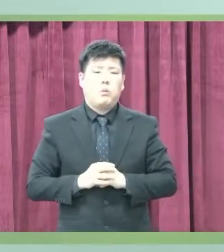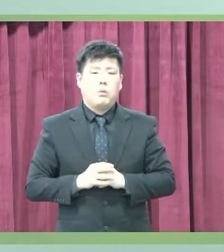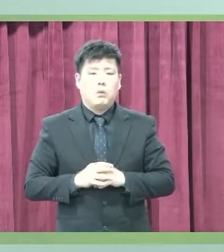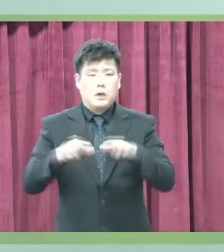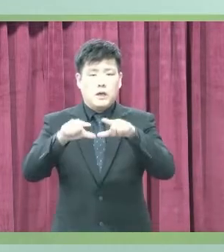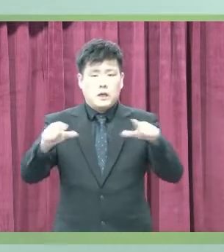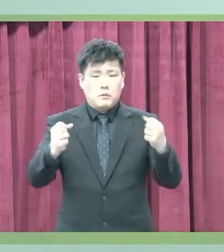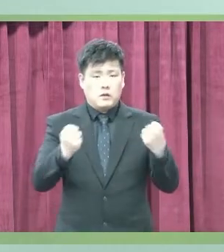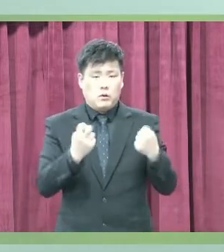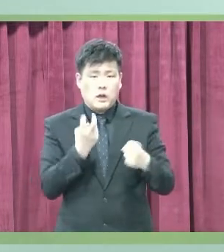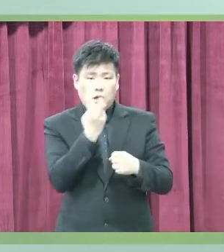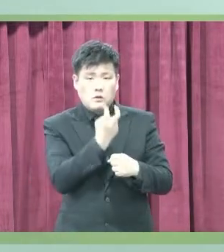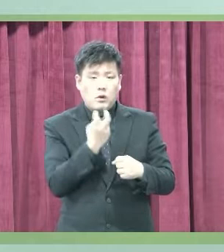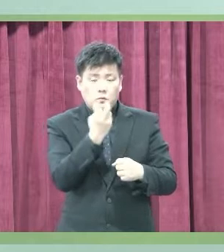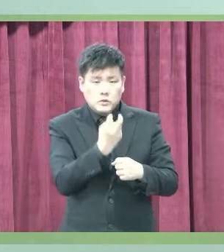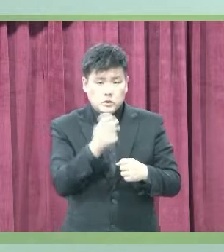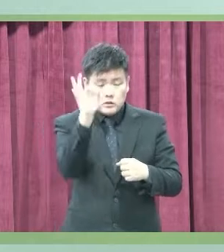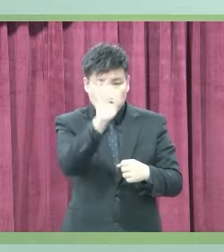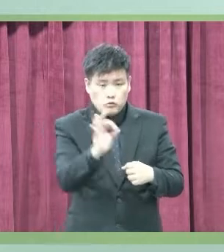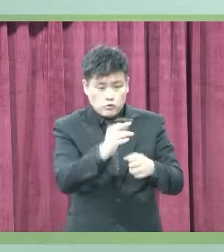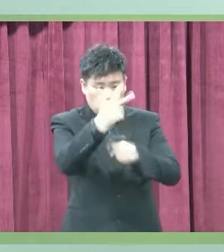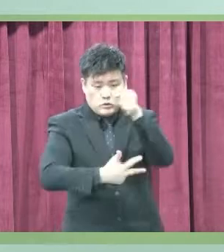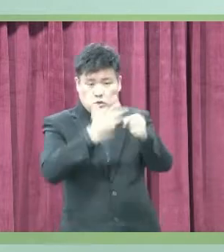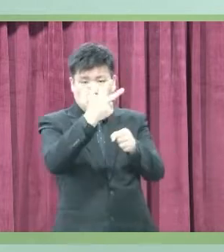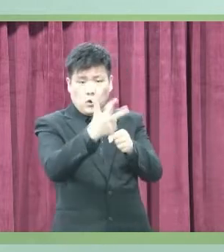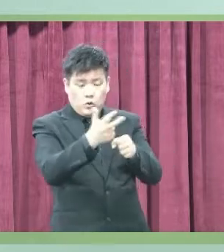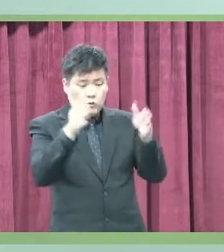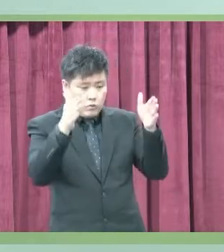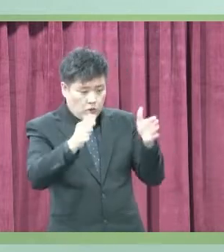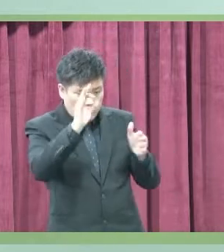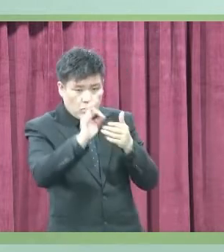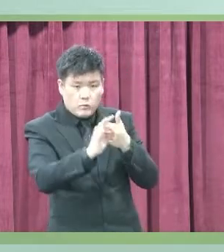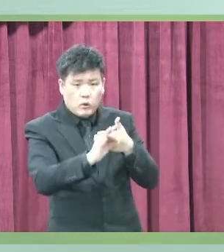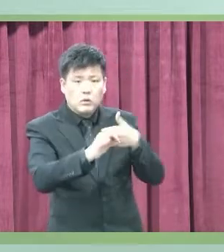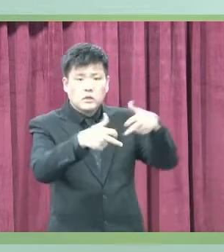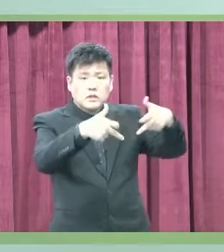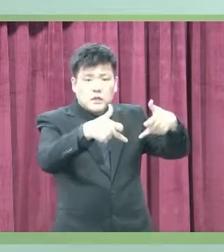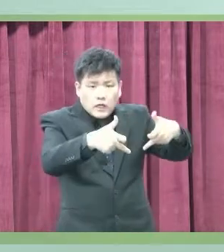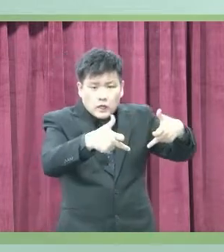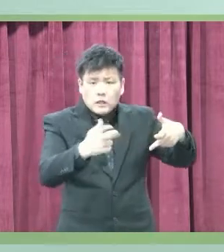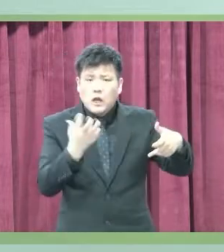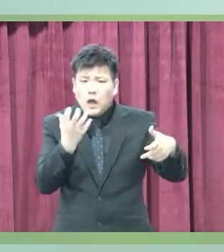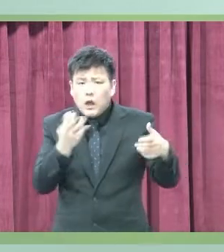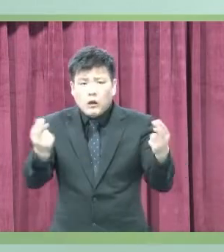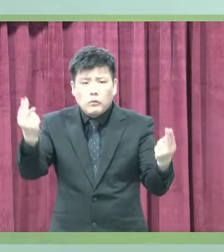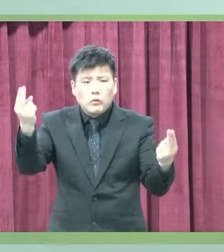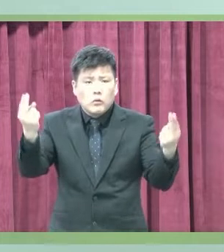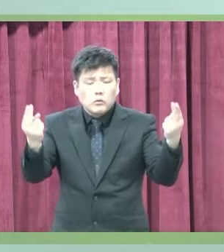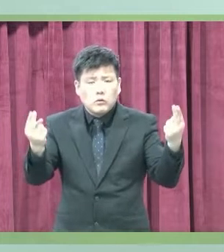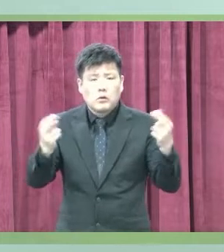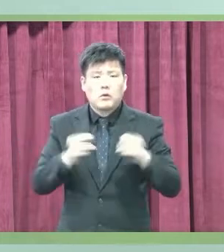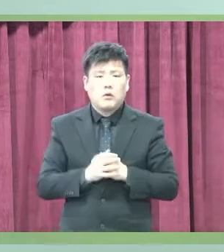일반 건강검진 수검률의 7년간의 추이를 보면 계속해서 장애인이 전체 인구보다 이렇게 낮은